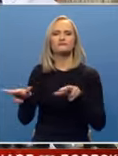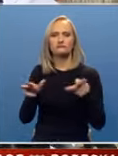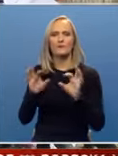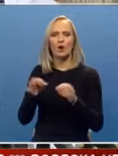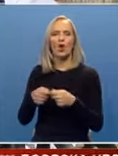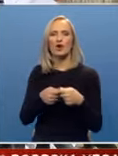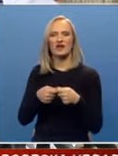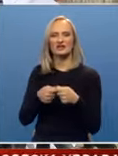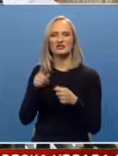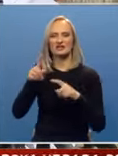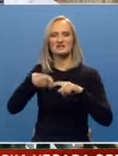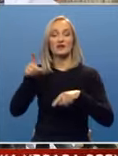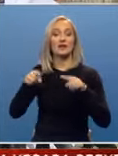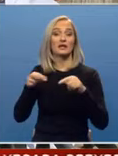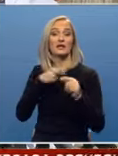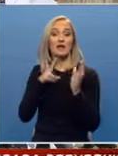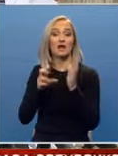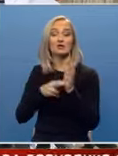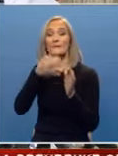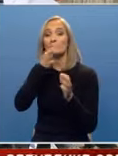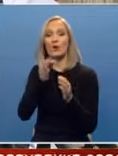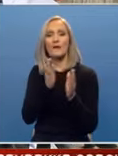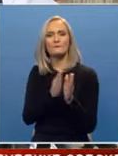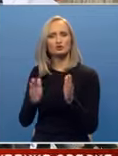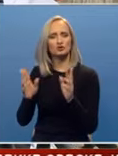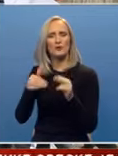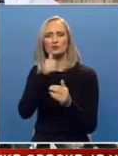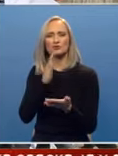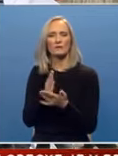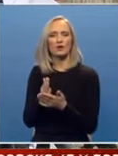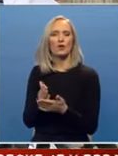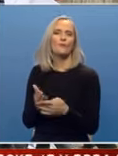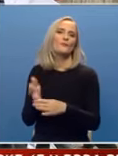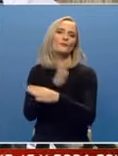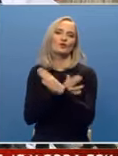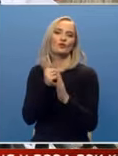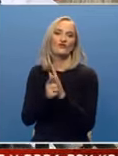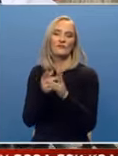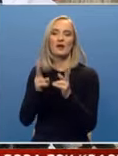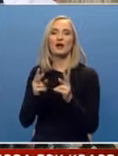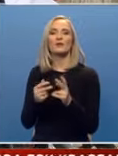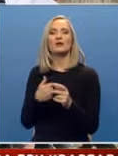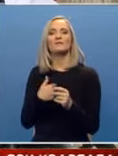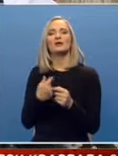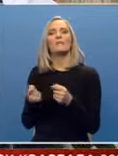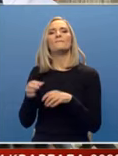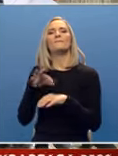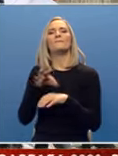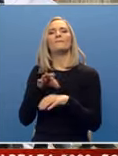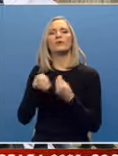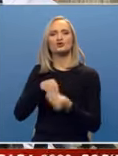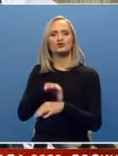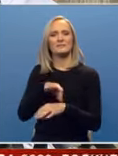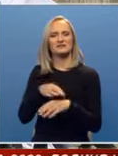organizacijalno mogli te stvari na neki način da bolje poslužimo nego što je to bilo u nekom prethodnom periodu i kako bismo doktorima porodične medicine